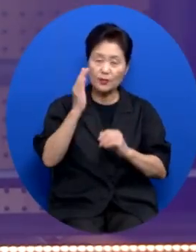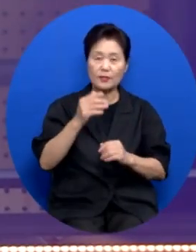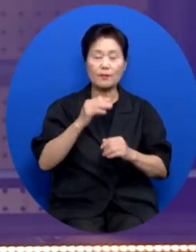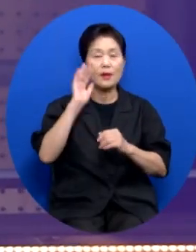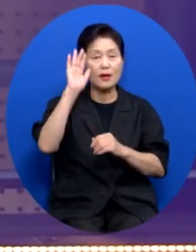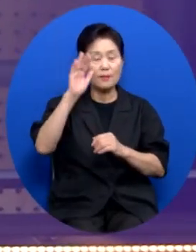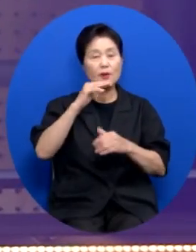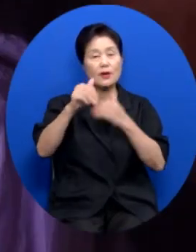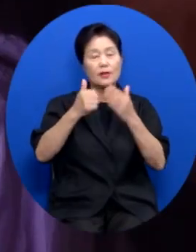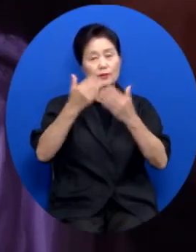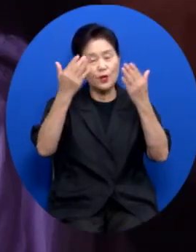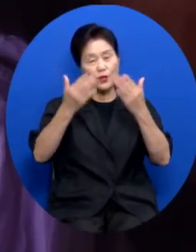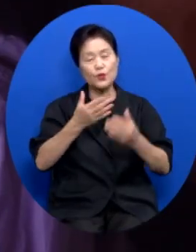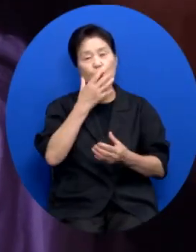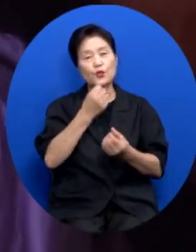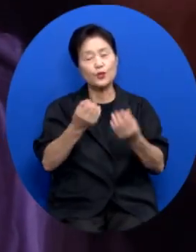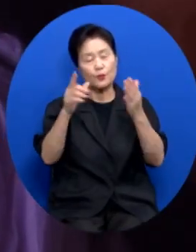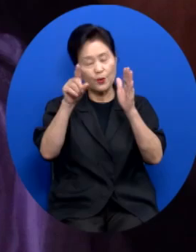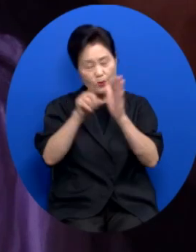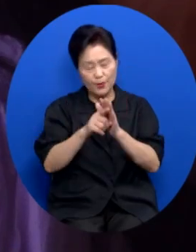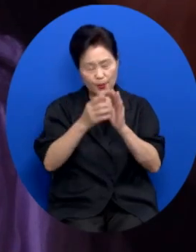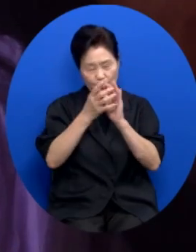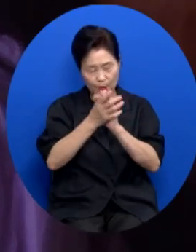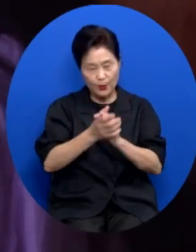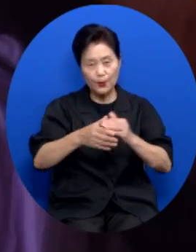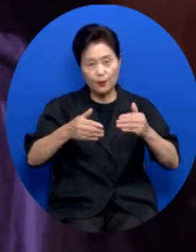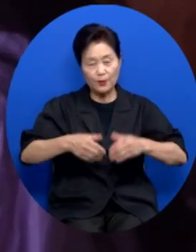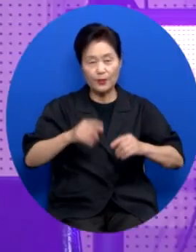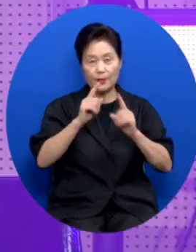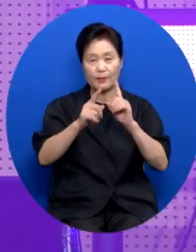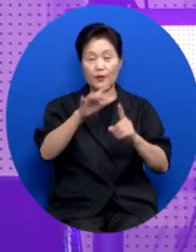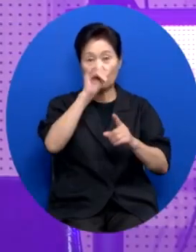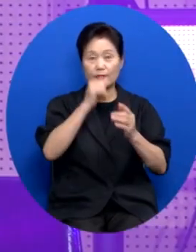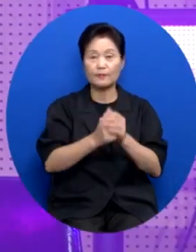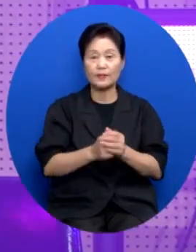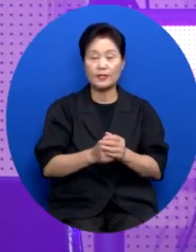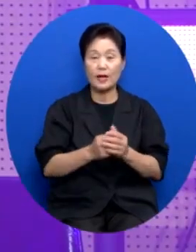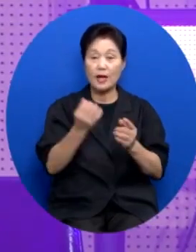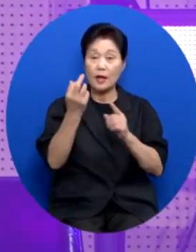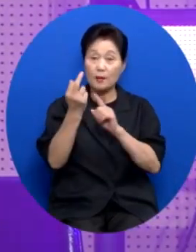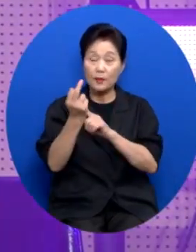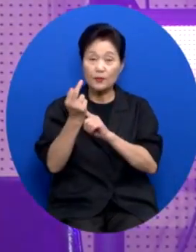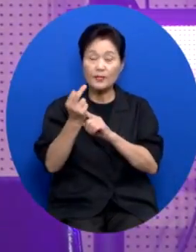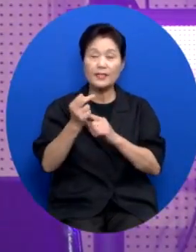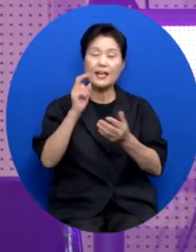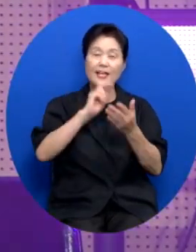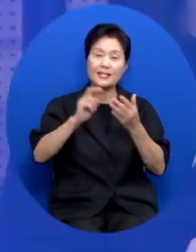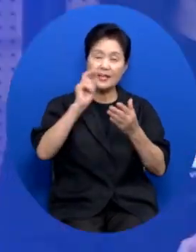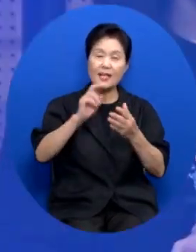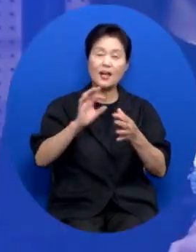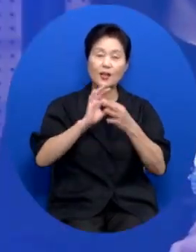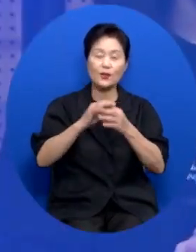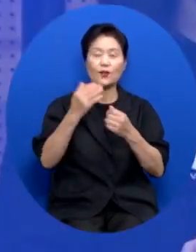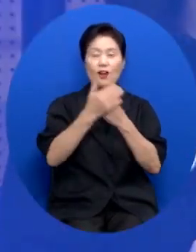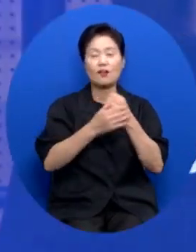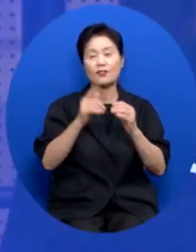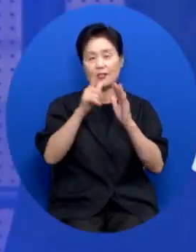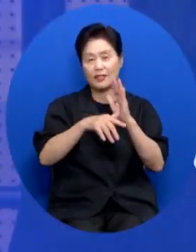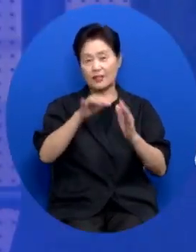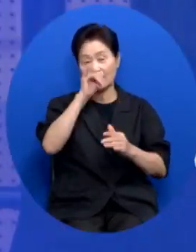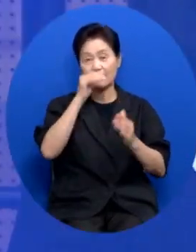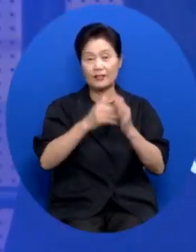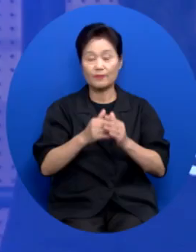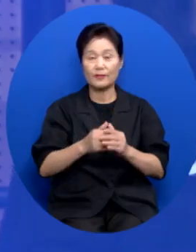주실 축복을 믿고 기도하길 바란다고 간증을 전했으며 박모세 형제의 찬양으로 은혜의 시간을 더했습니다.